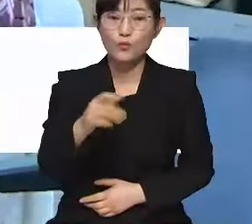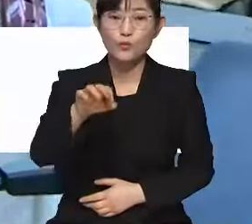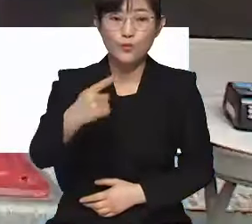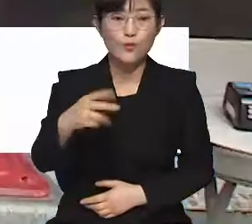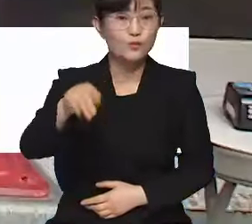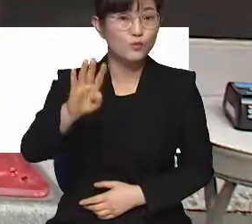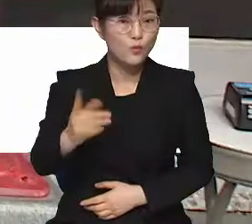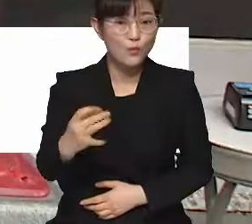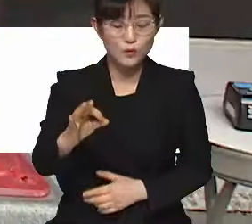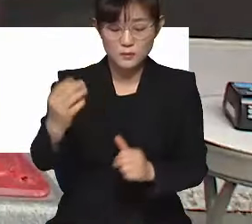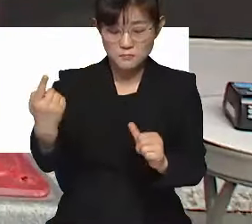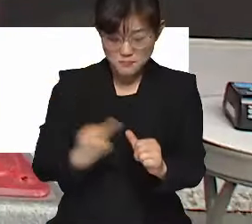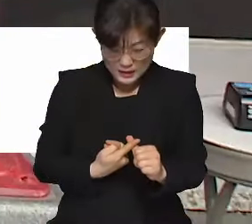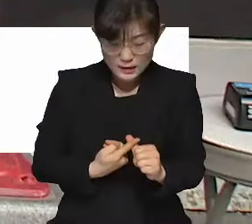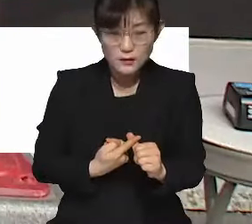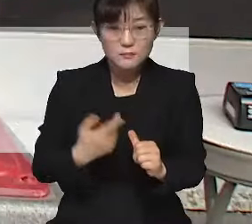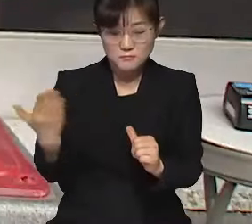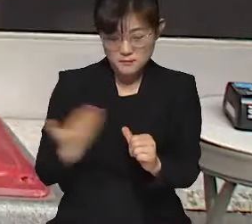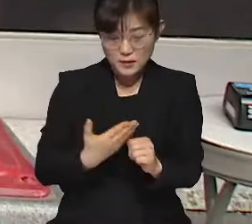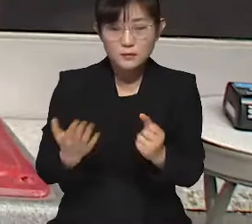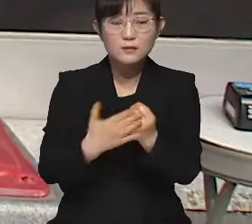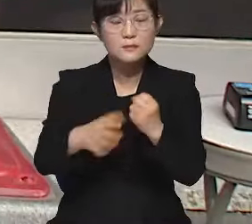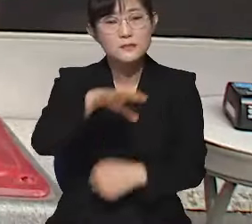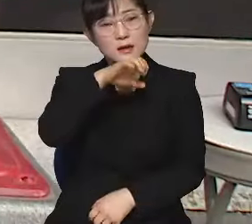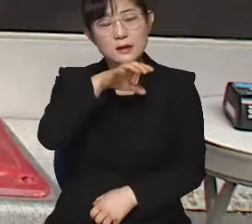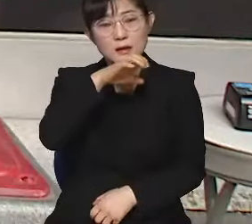컷오프에 반발하며 무소속 출마를 준비하고 있습니다.